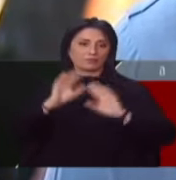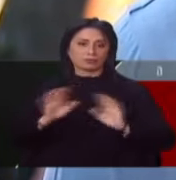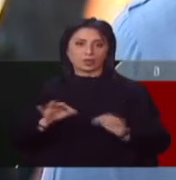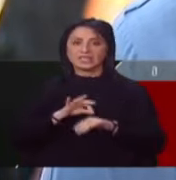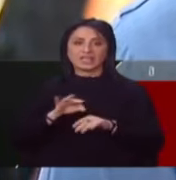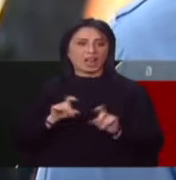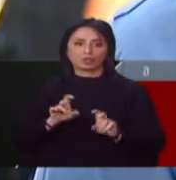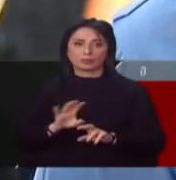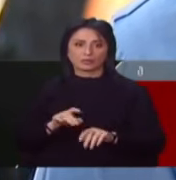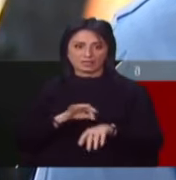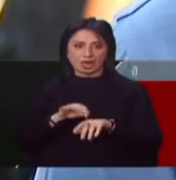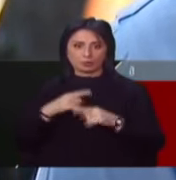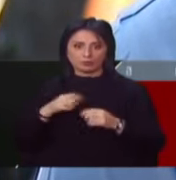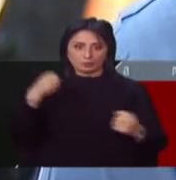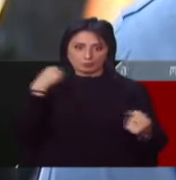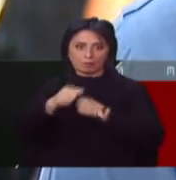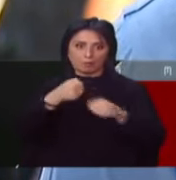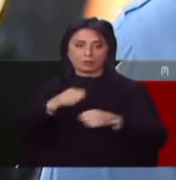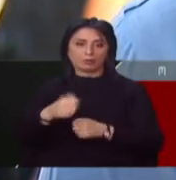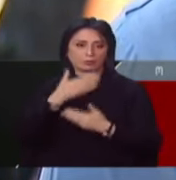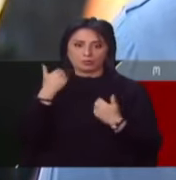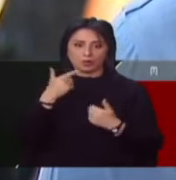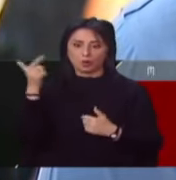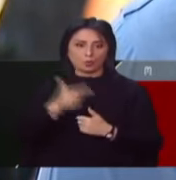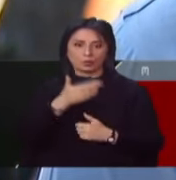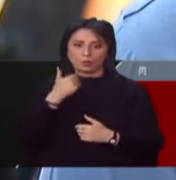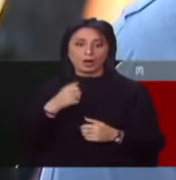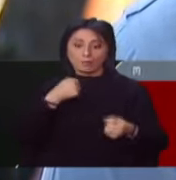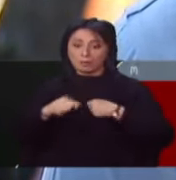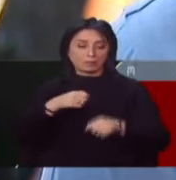ეგ არ არის ძალადობა. ძალადობა არის, როცა ეგ გადადის ჩხუბში. და ჩხუბში იქ არ გადასულა რეალურად.